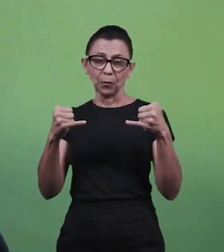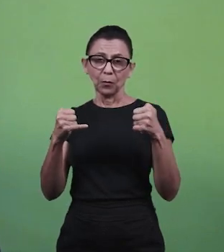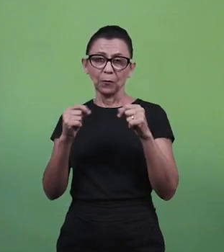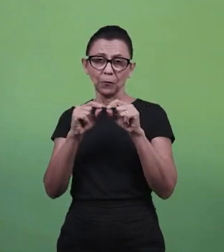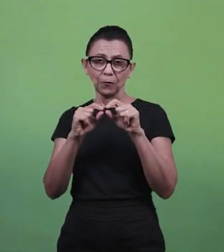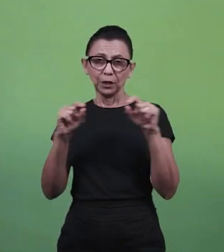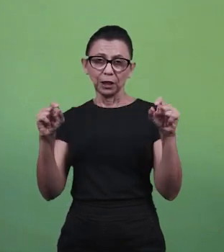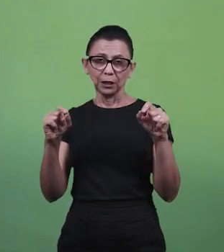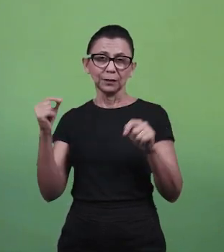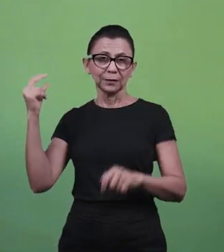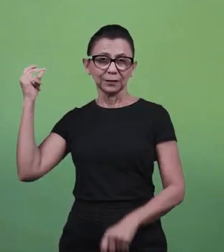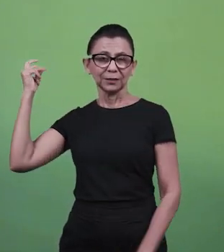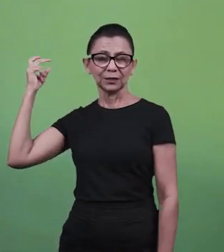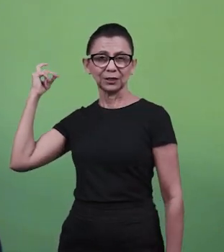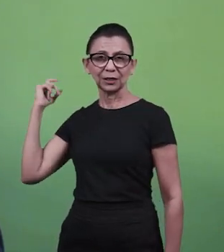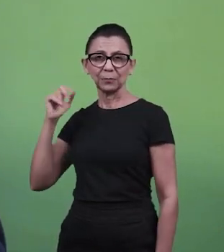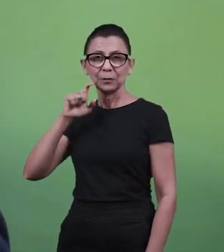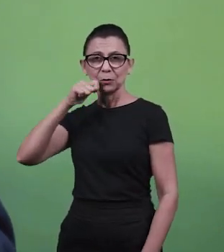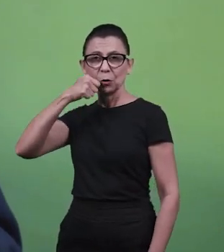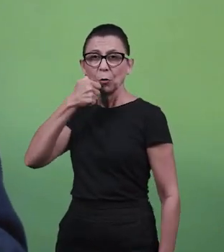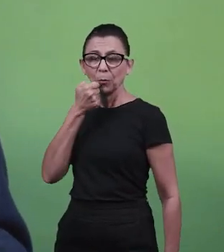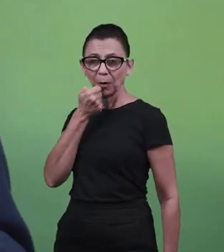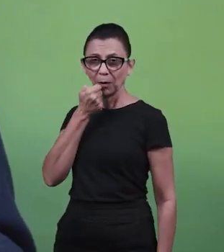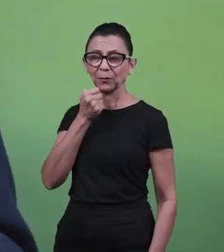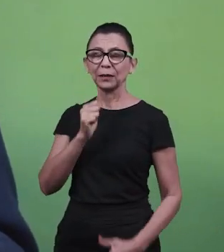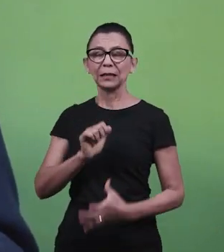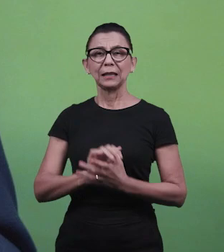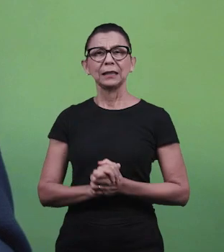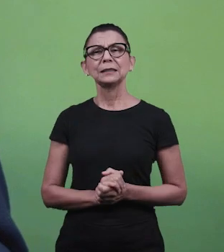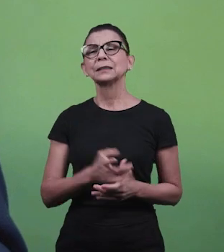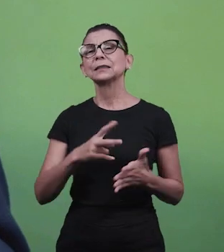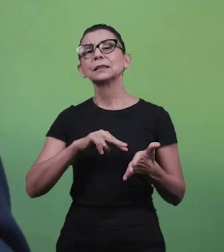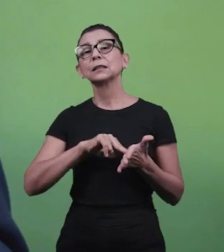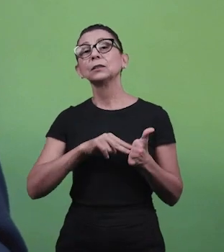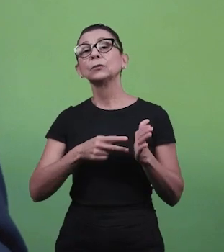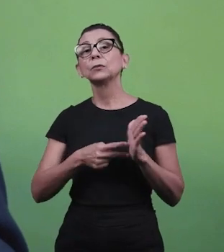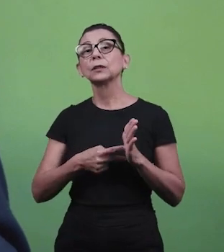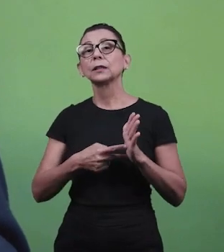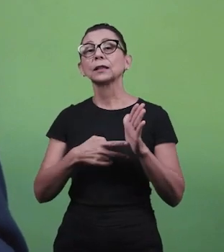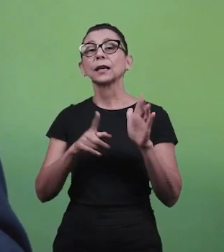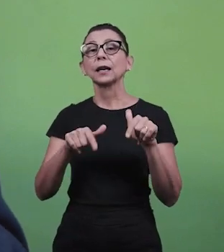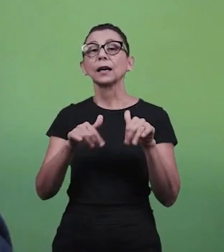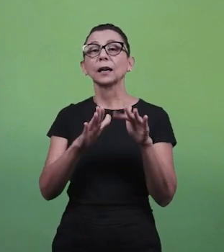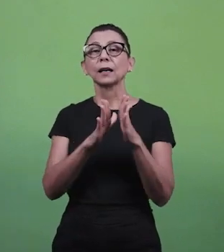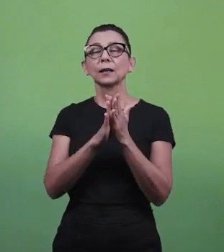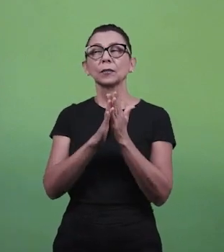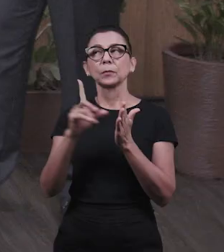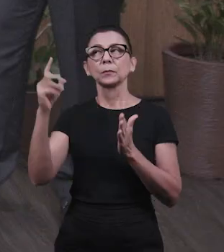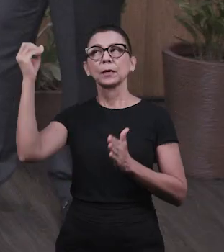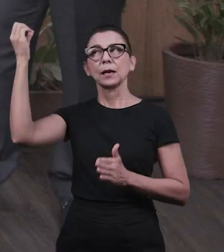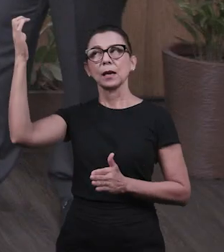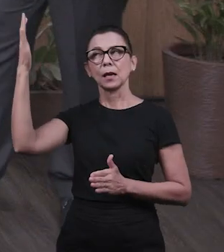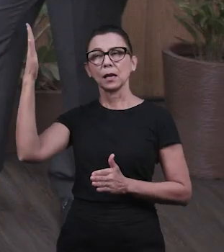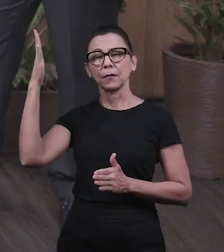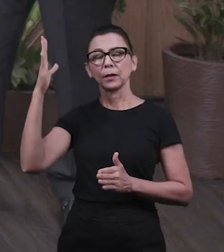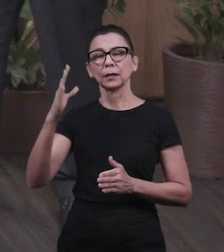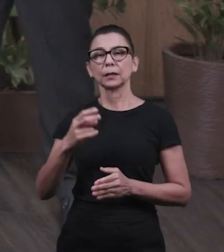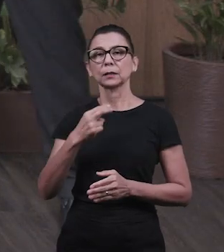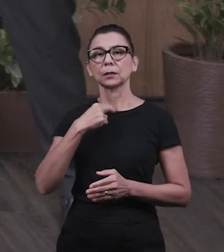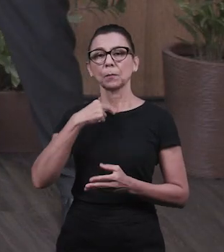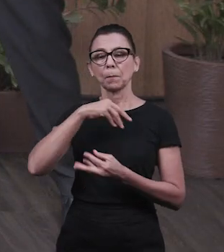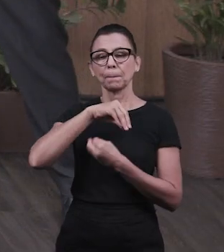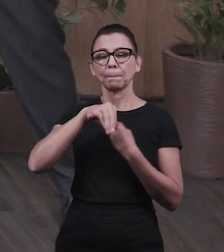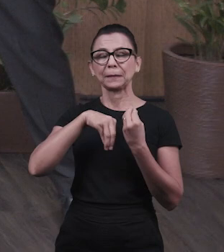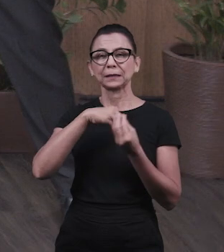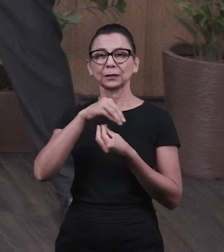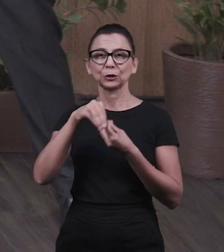без примесей. То есть чистое, открытое Слово Бога, Божие, открытое нам Духом Святым. Иисус есть